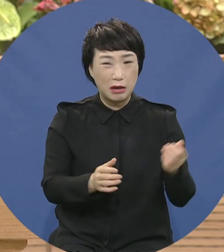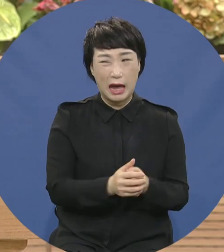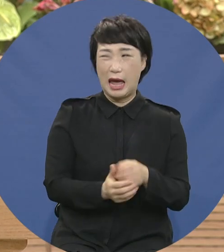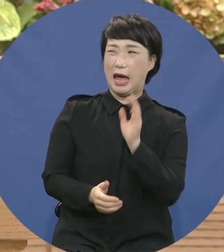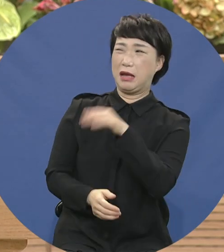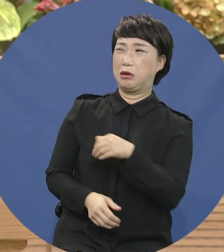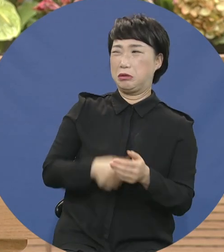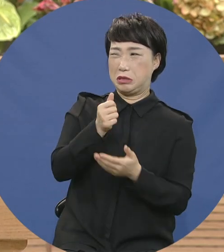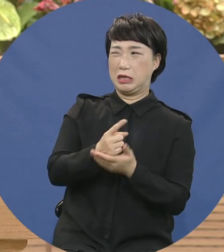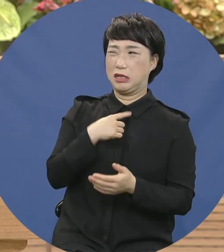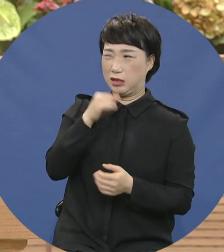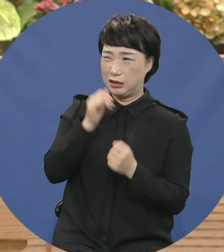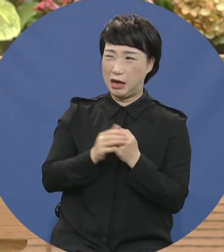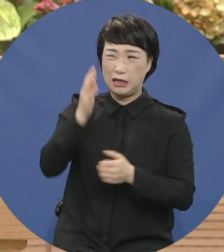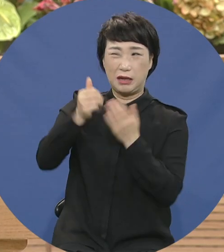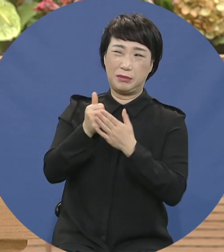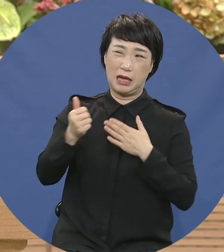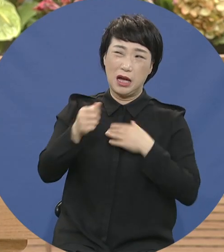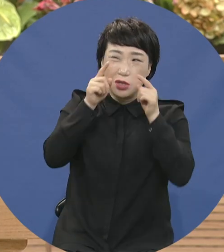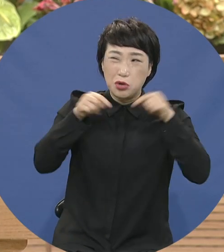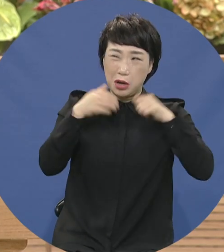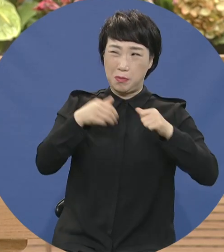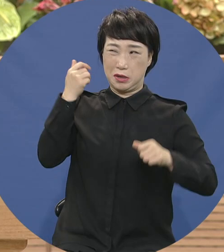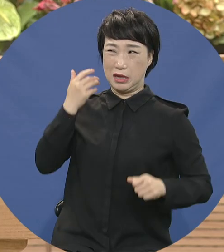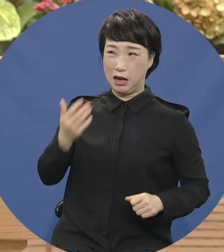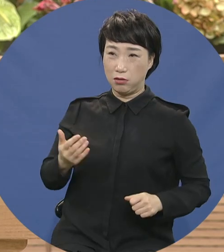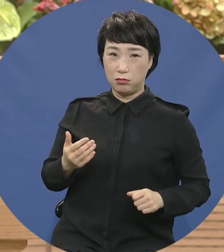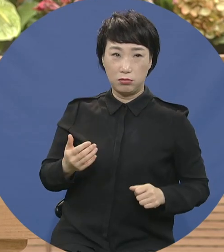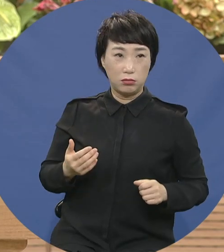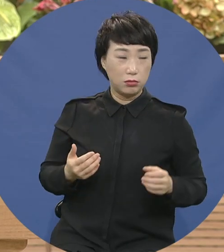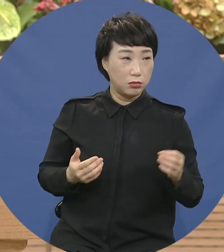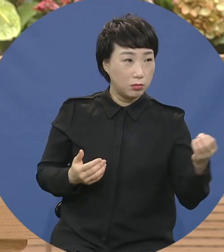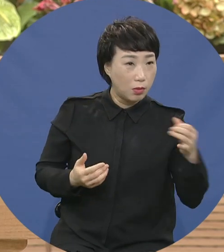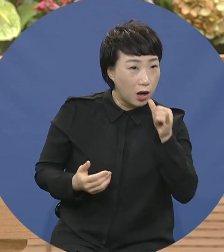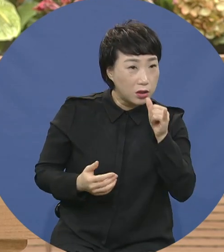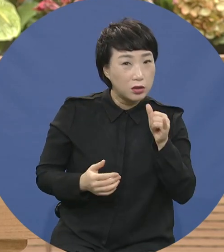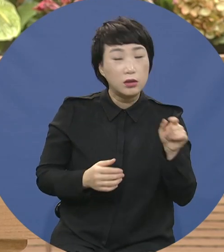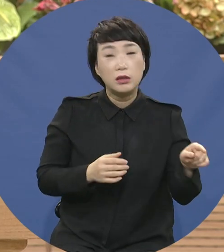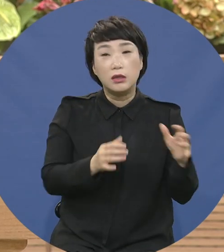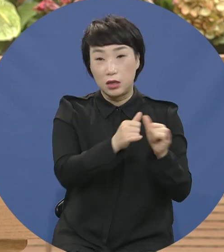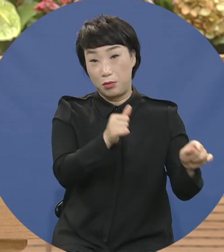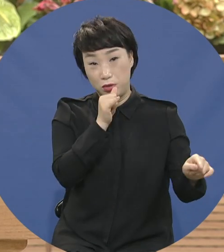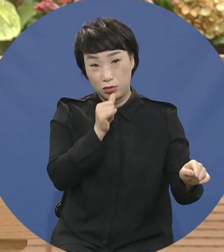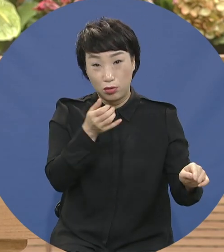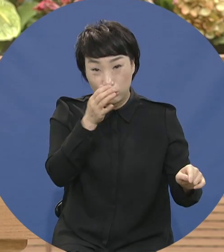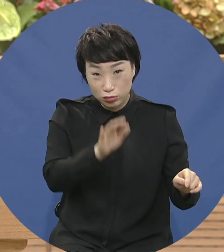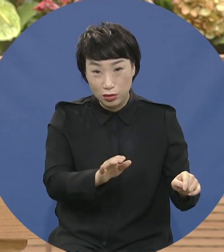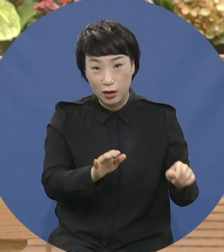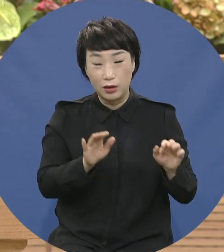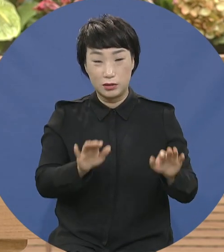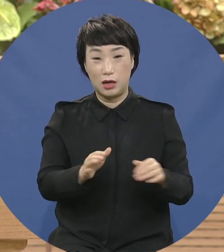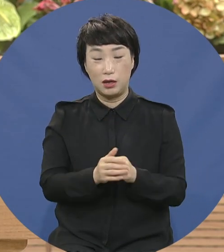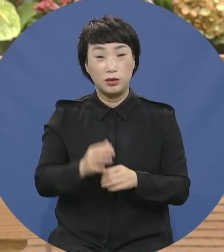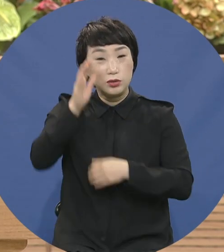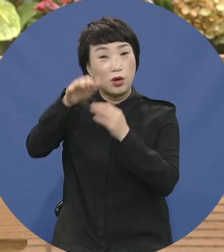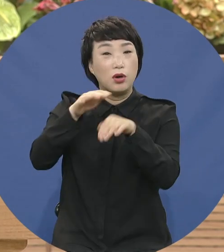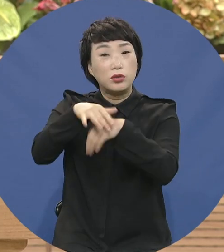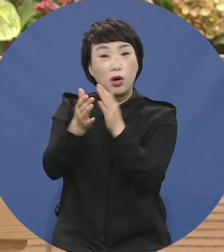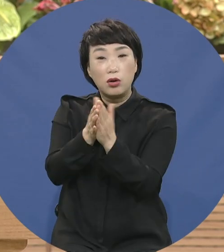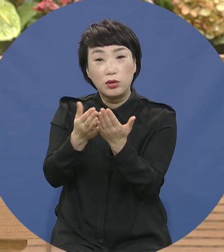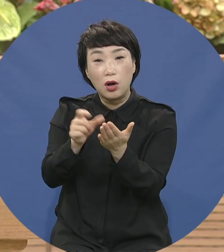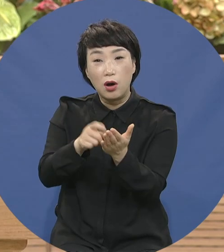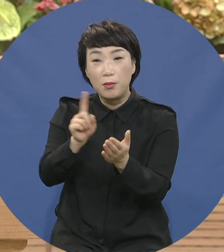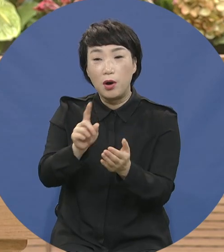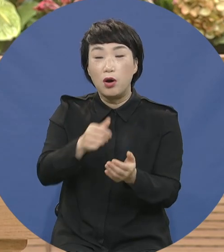너무 죄 좀 졌다고 하나님이 나를 지옥 보내겠냐 하는 사람도 있는가 하면 성경은